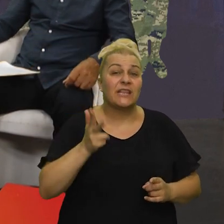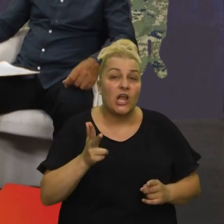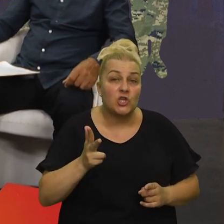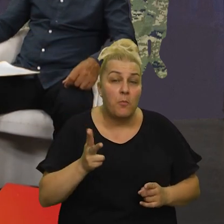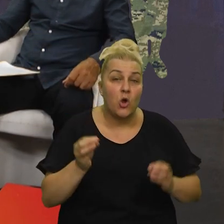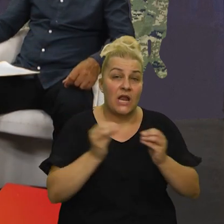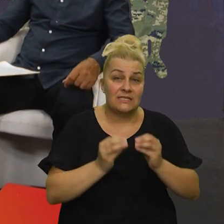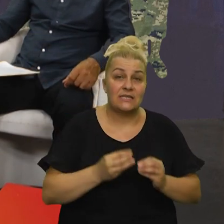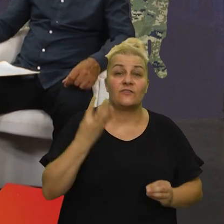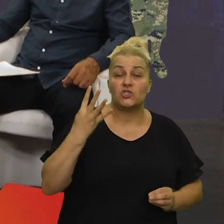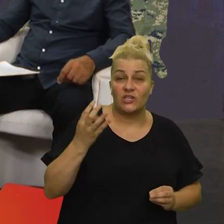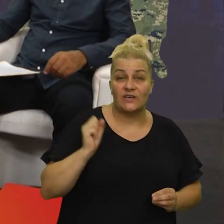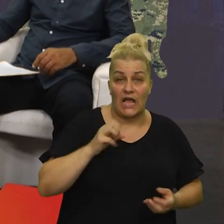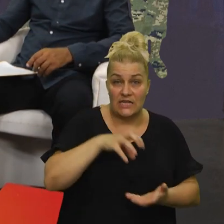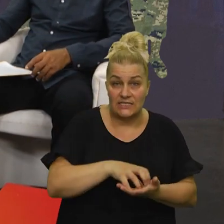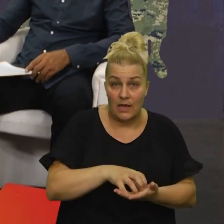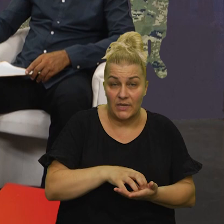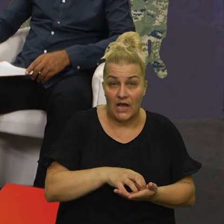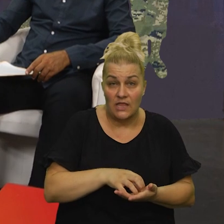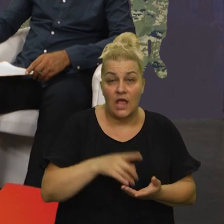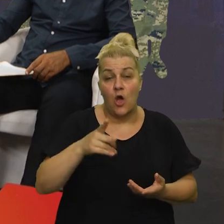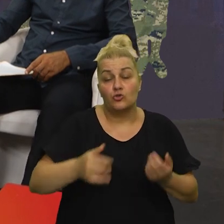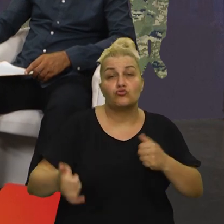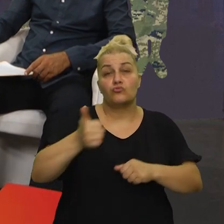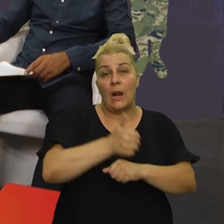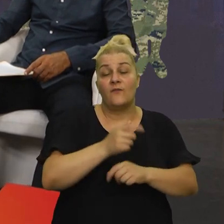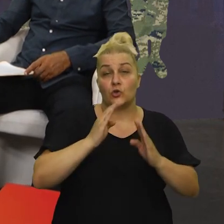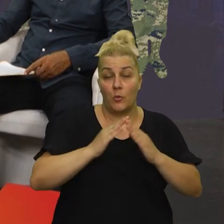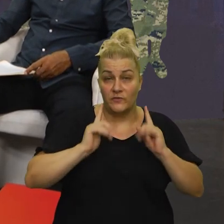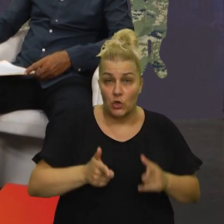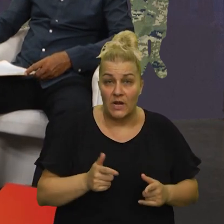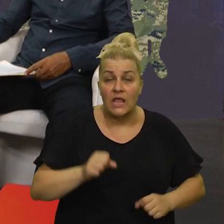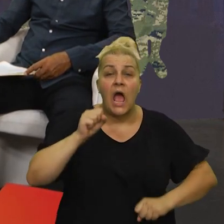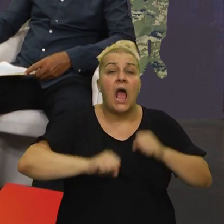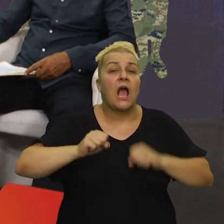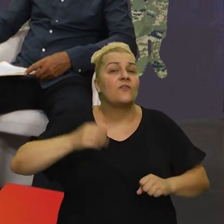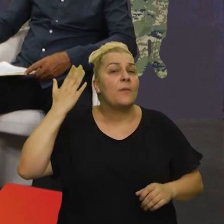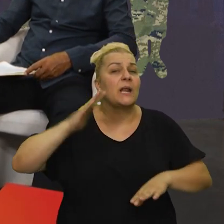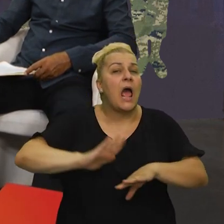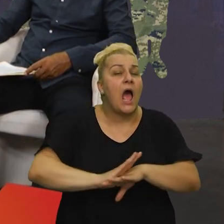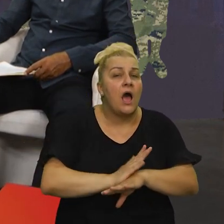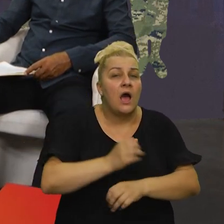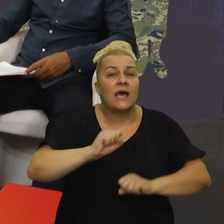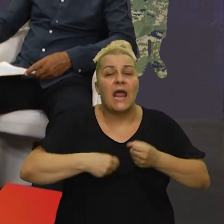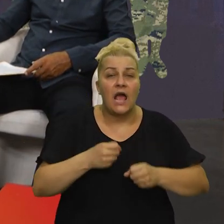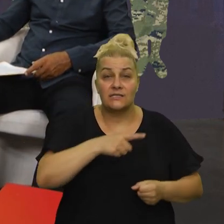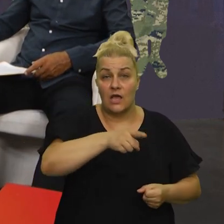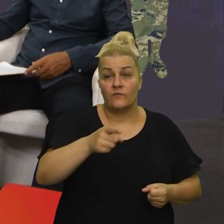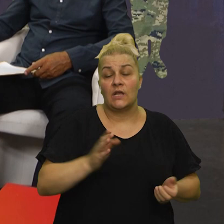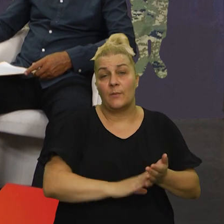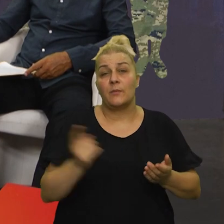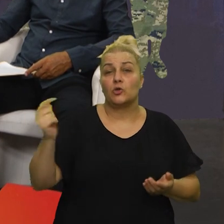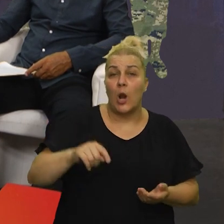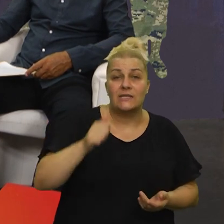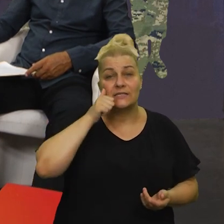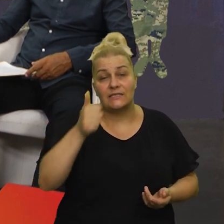i sastava 4. gardijske brigade, perjanice našeg domovinskog rata. Kakva je bila reakcija po dolasku onih dan, dva,